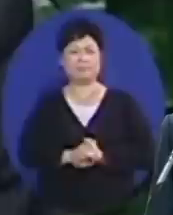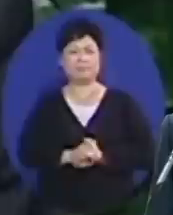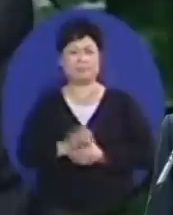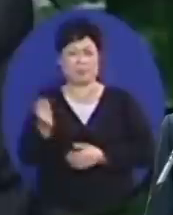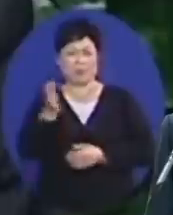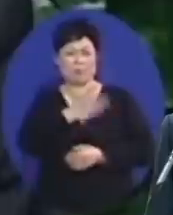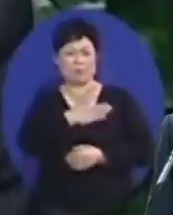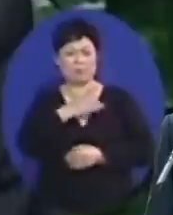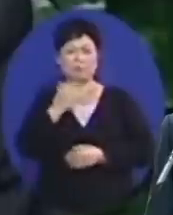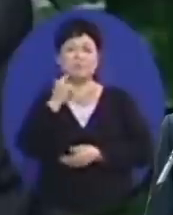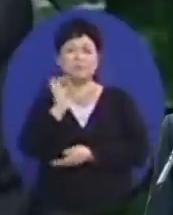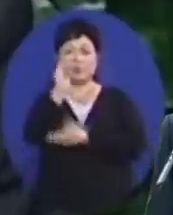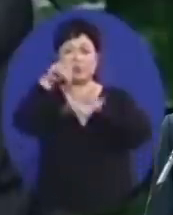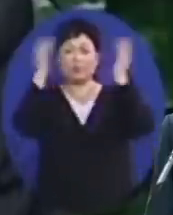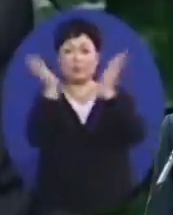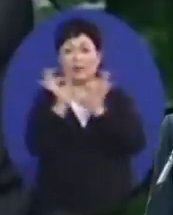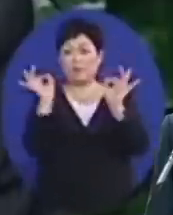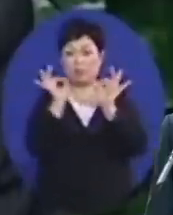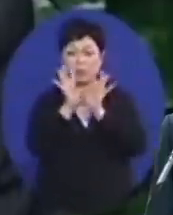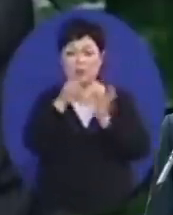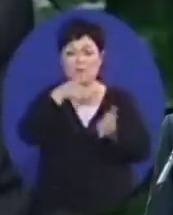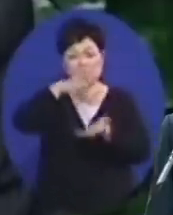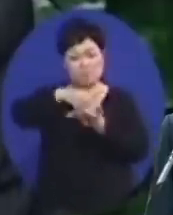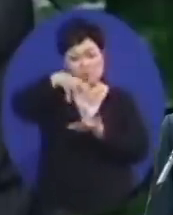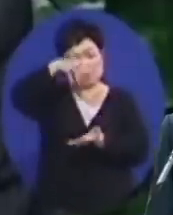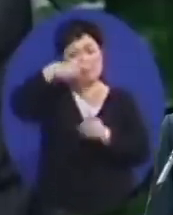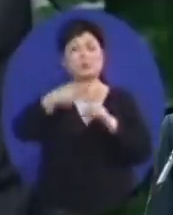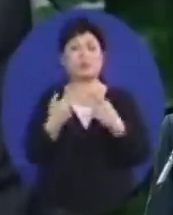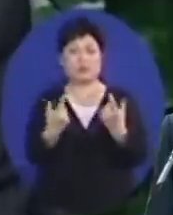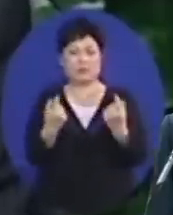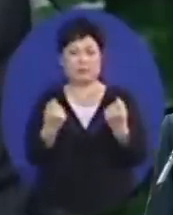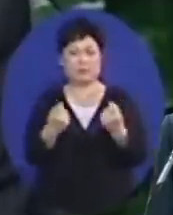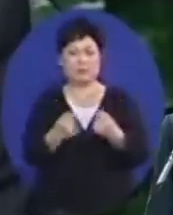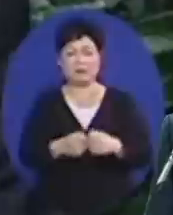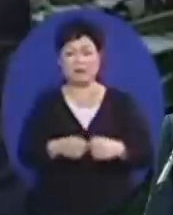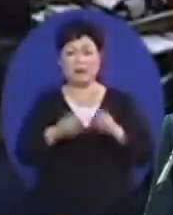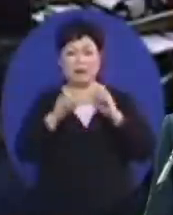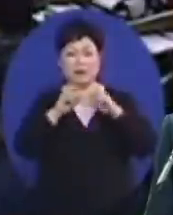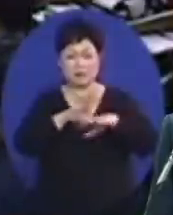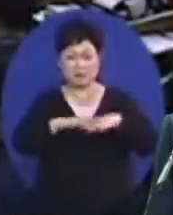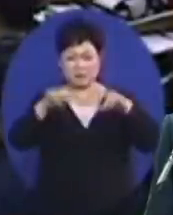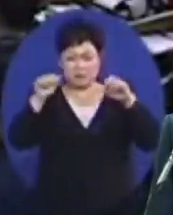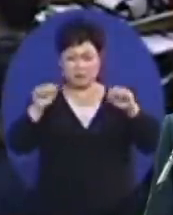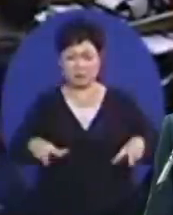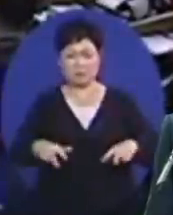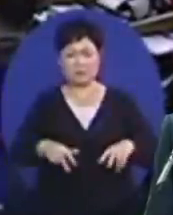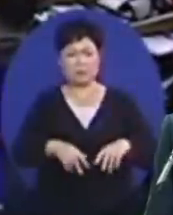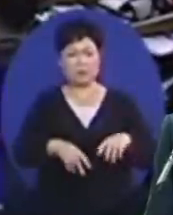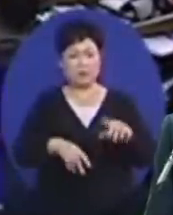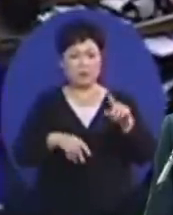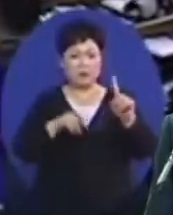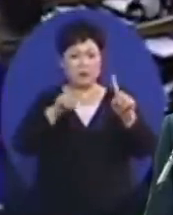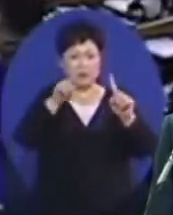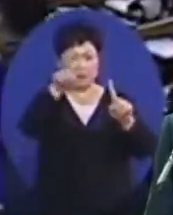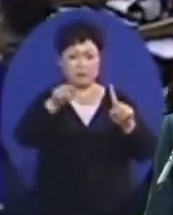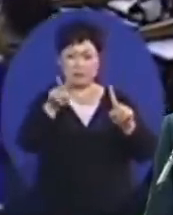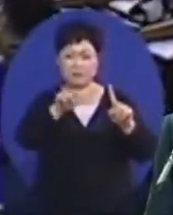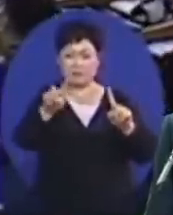부귀와 영화는 모두 다 사라질 물거품인 것입니다. 전도서 1장 2절로 11절 우리 소리내서 다 같이